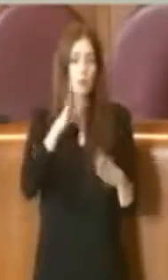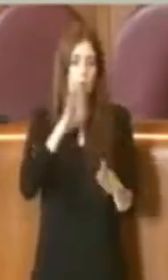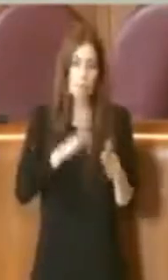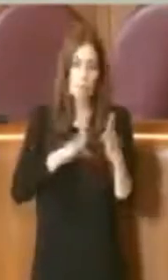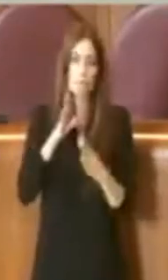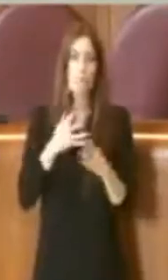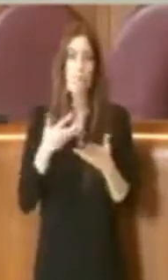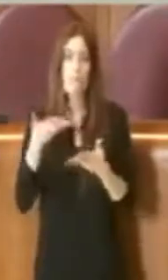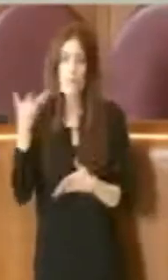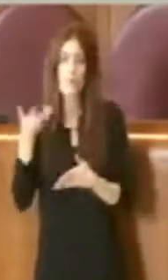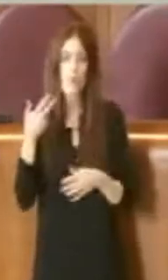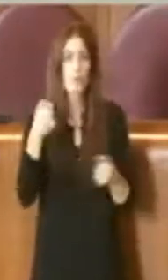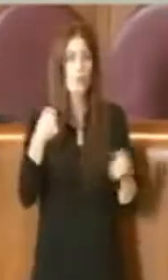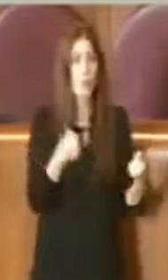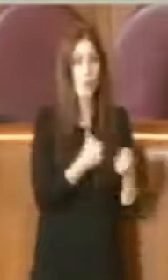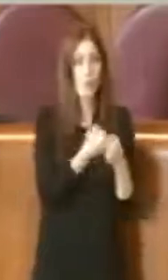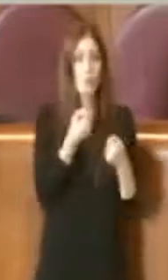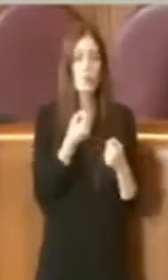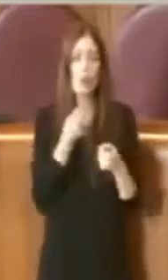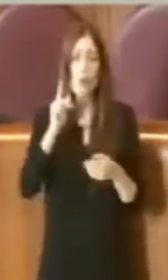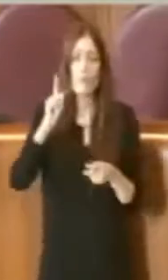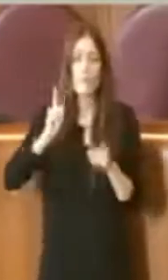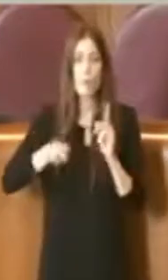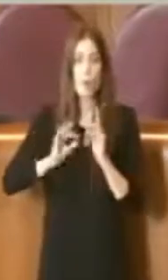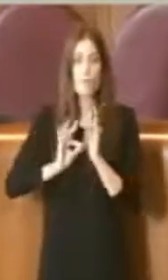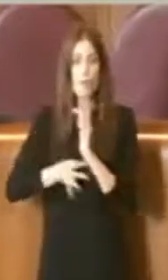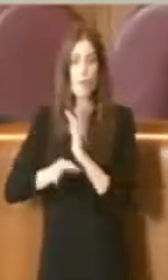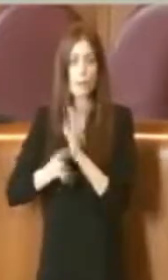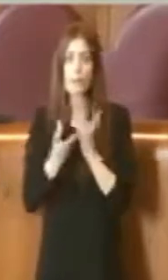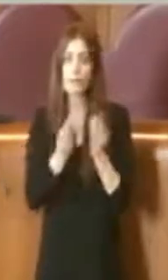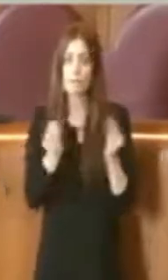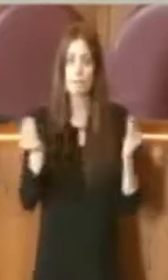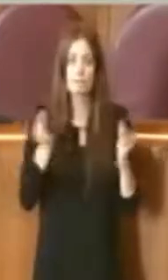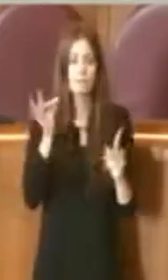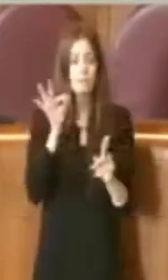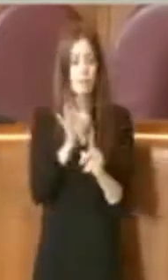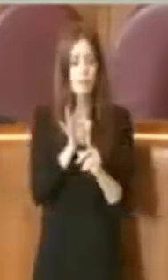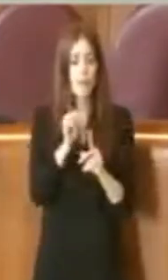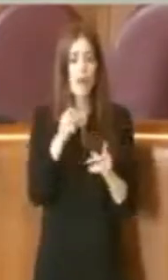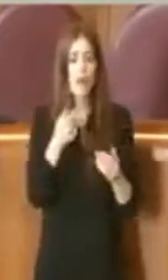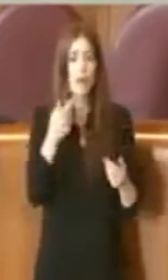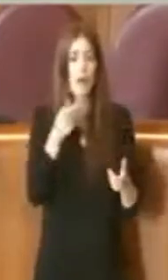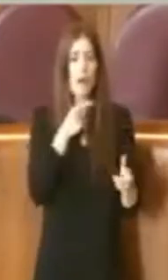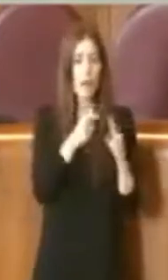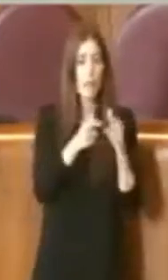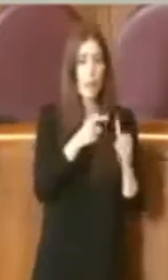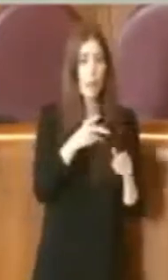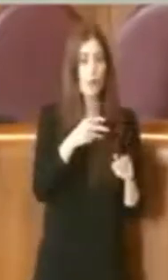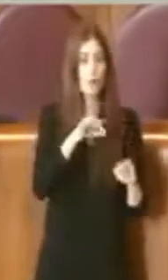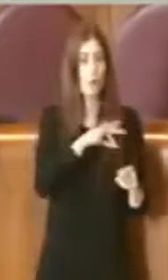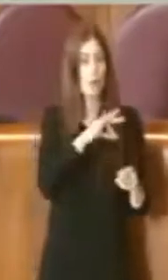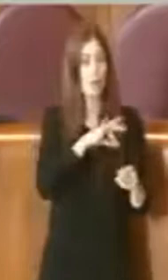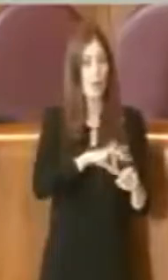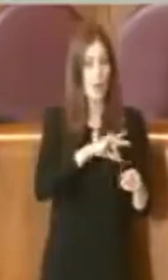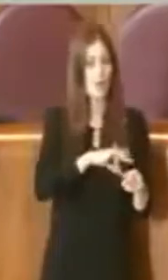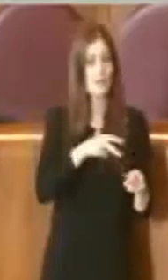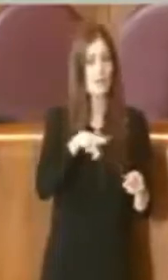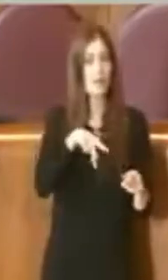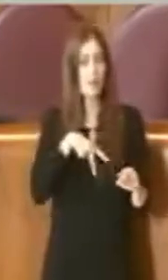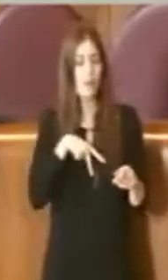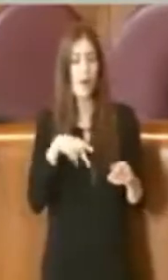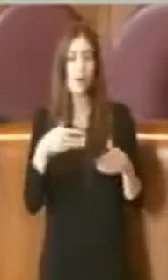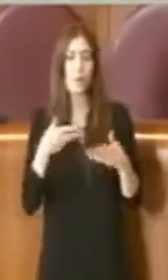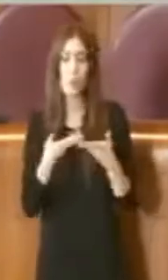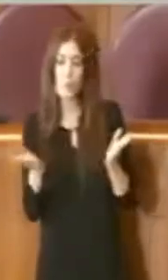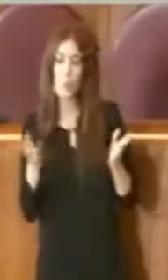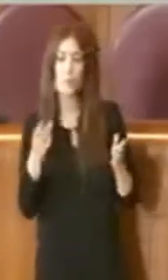maggioranza e opposizione, su numerosi provvedimenti che mettevano al centro del dibattito il rapporto tra interesse privato e interesse pubblico, tra democrazia e